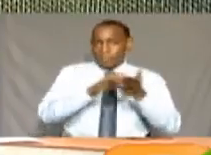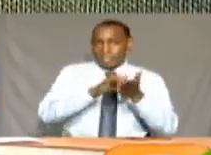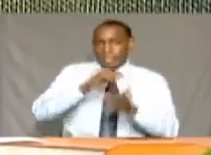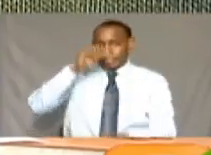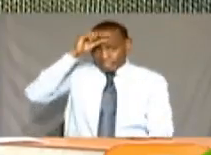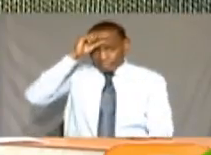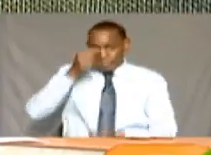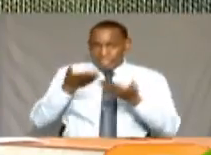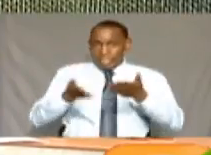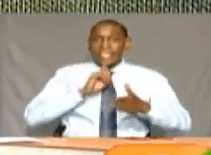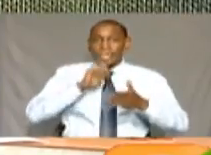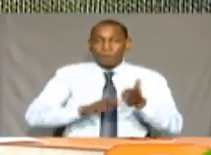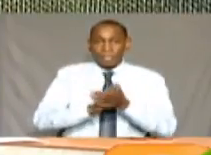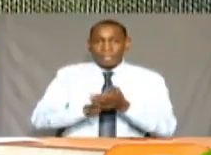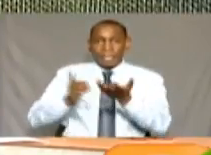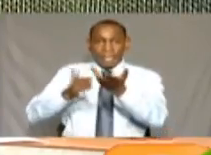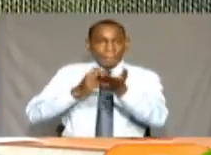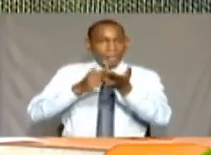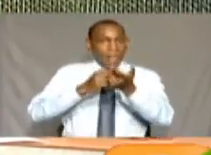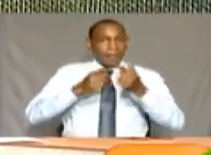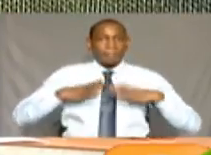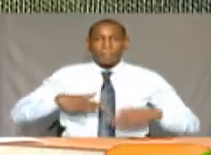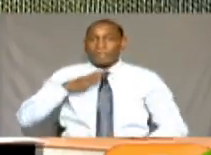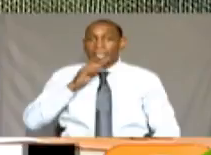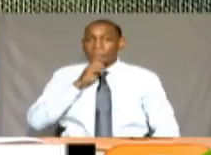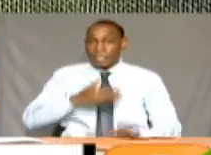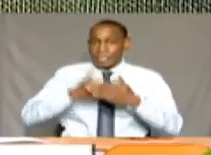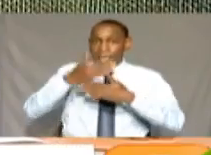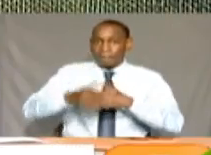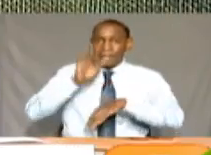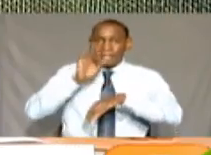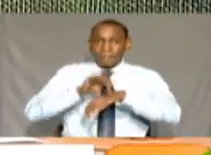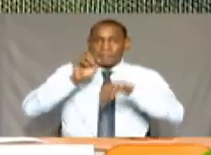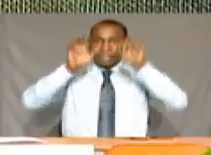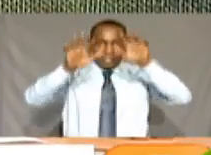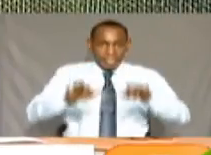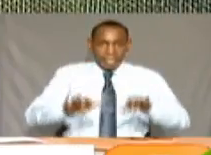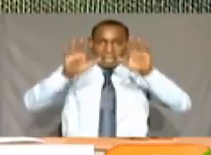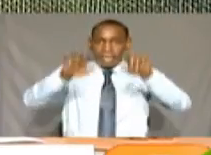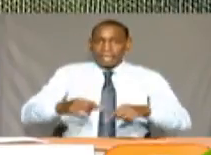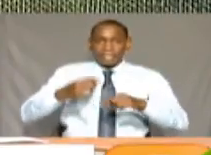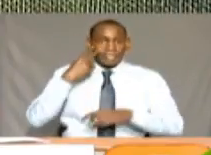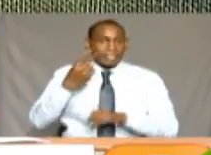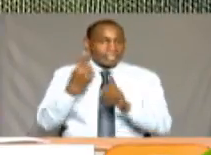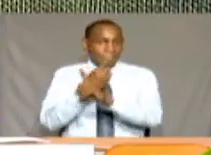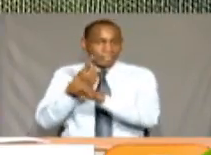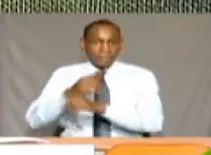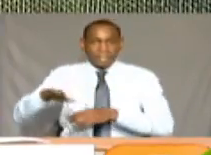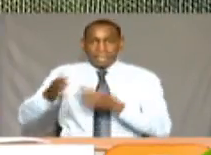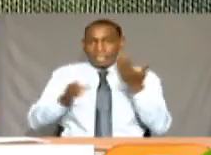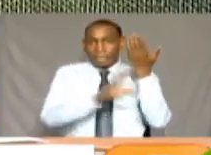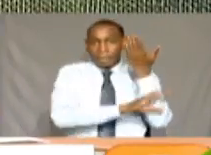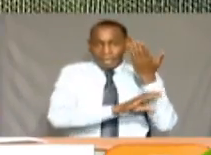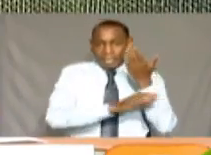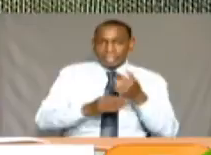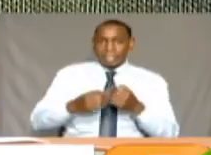Serikali sasa inasema kwamba idadi ya watu walioangamia kufuatia athari za mvua inayoshuhudiwa katika sehemu mbalimbali humu nchini